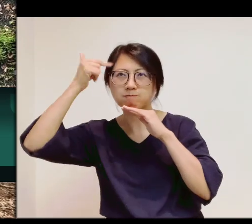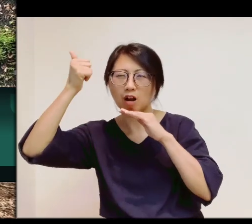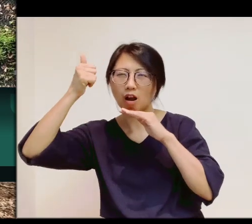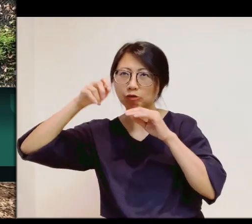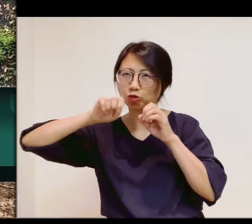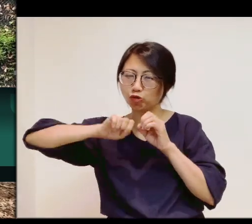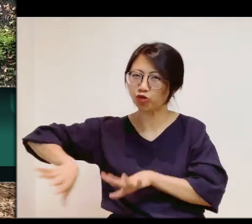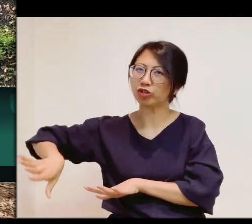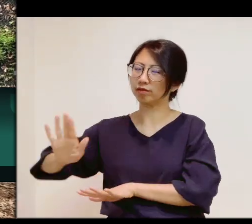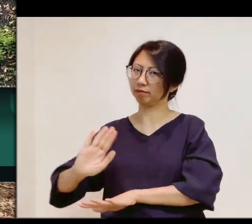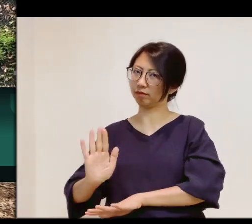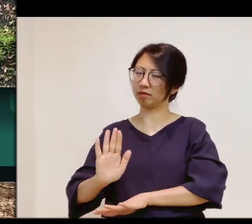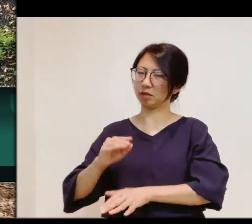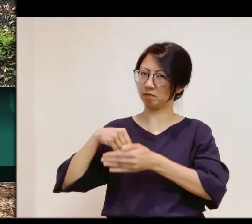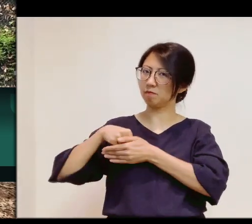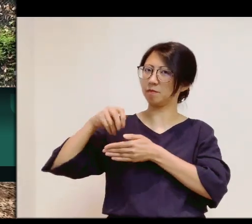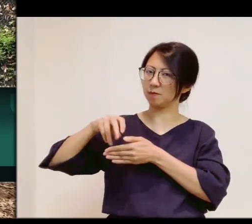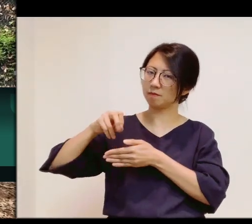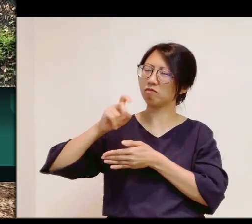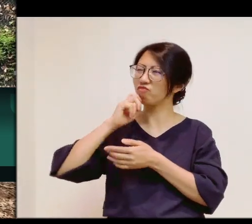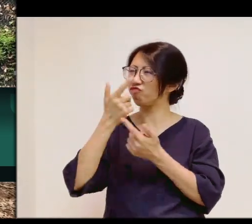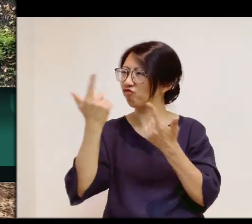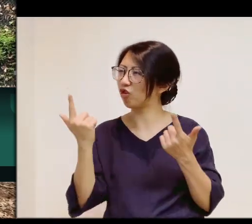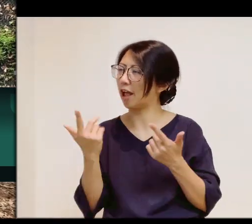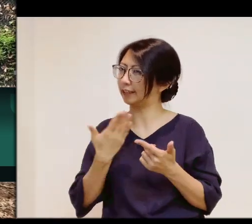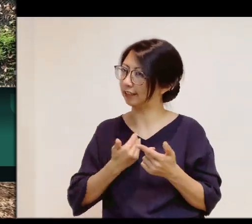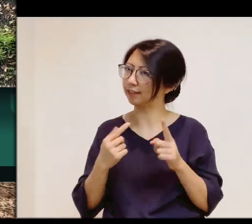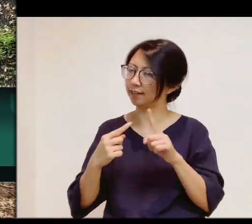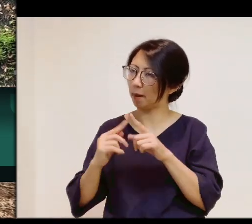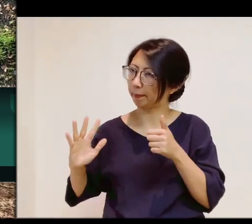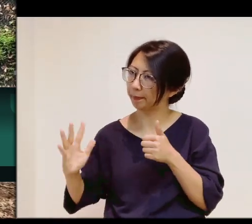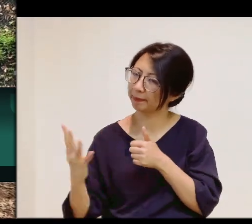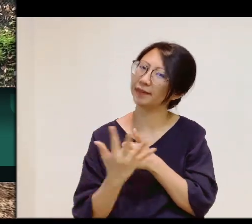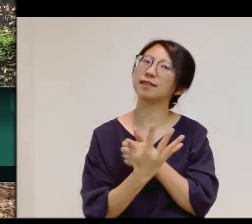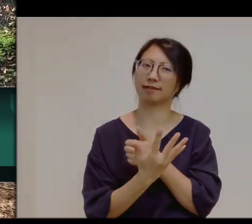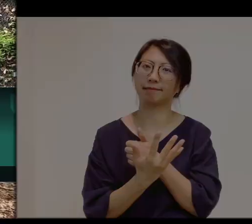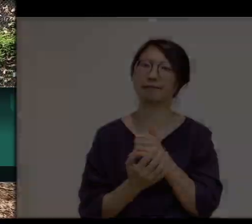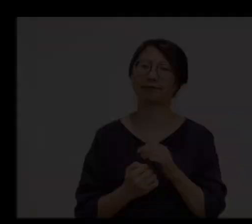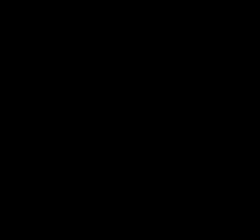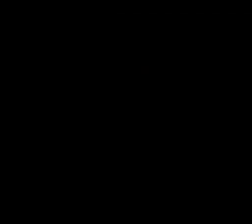失希望，因為喺我哋側近咧仲有好多善良嘅人。好啦，我講到呢一度，拜拜。